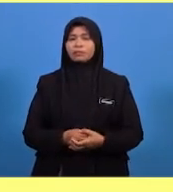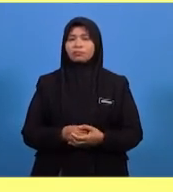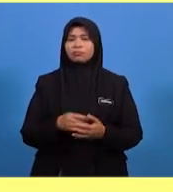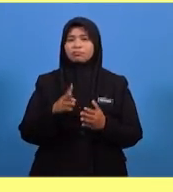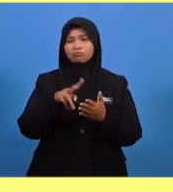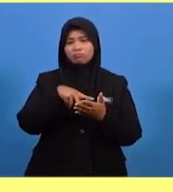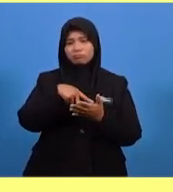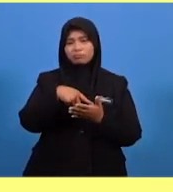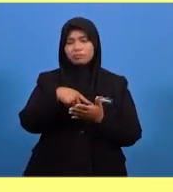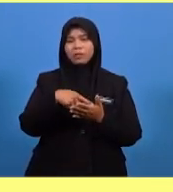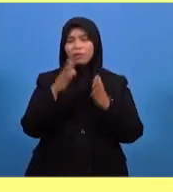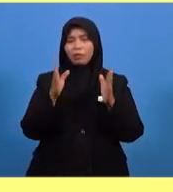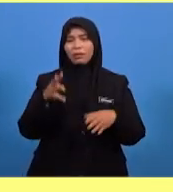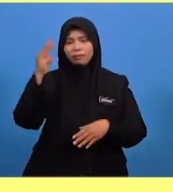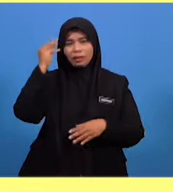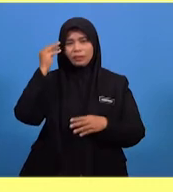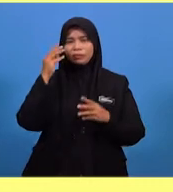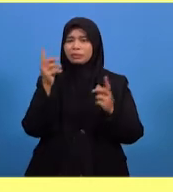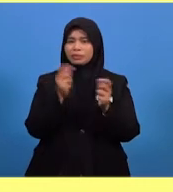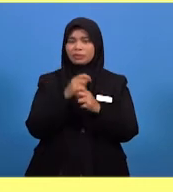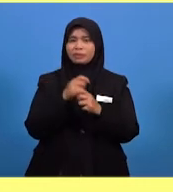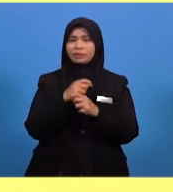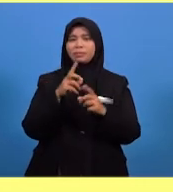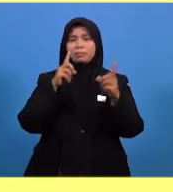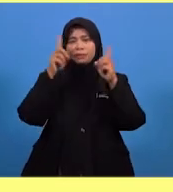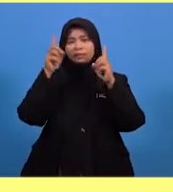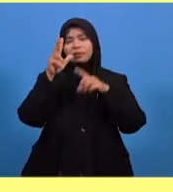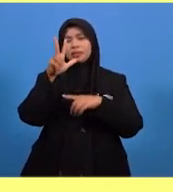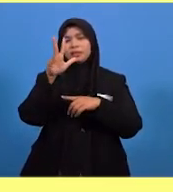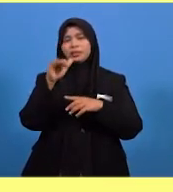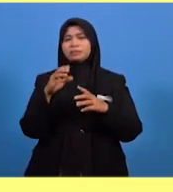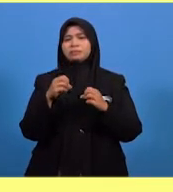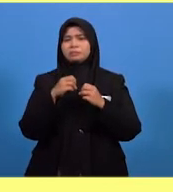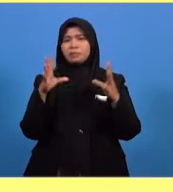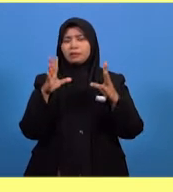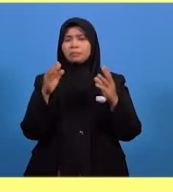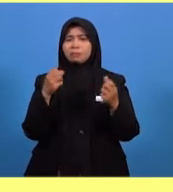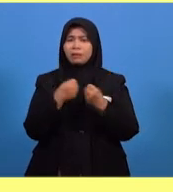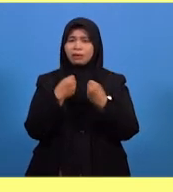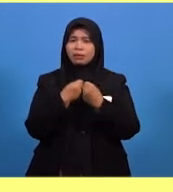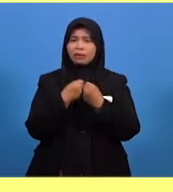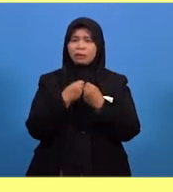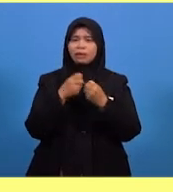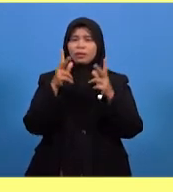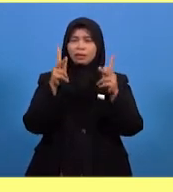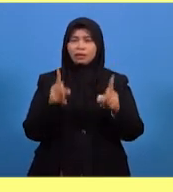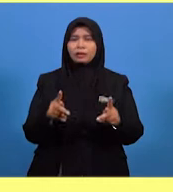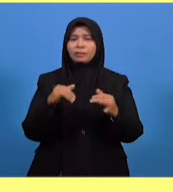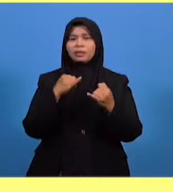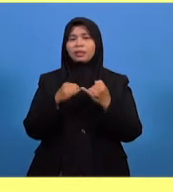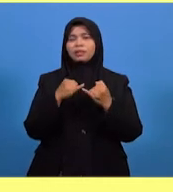kebangkitan orang Melayu menentang bintang 3 yang Mencetuskan pergaduhan kaum